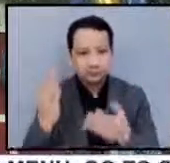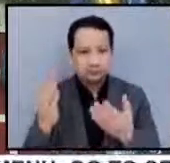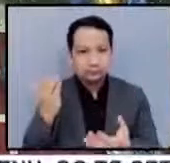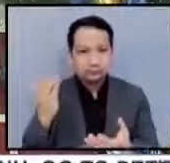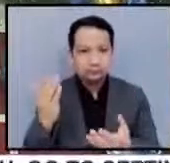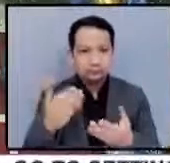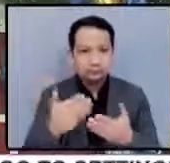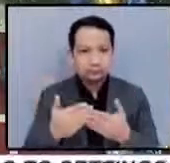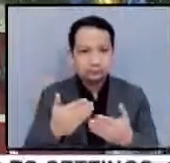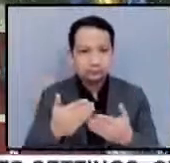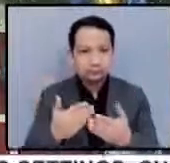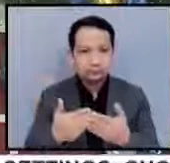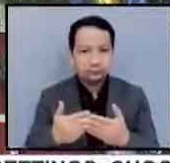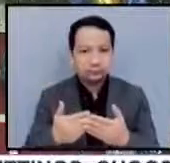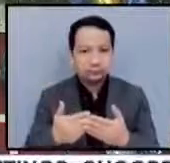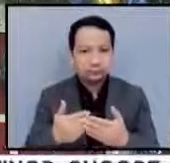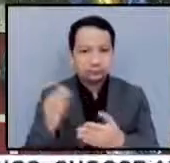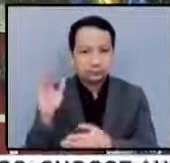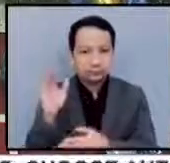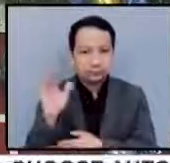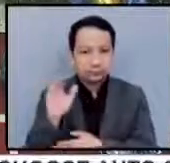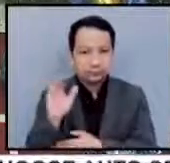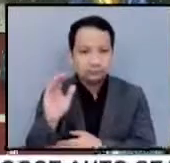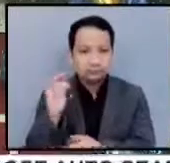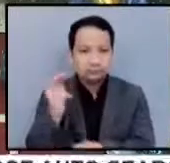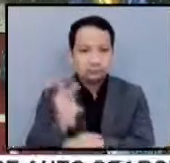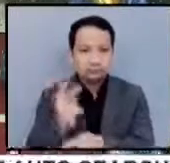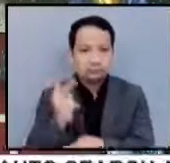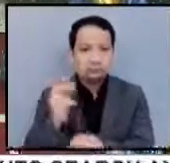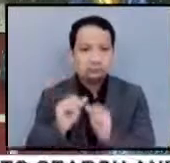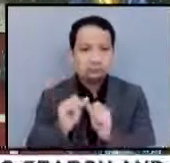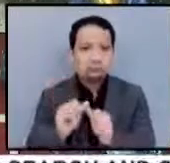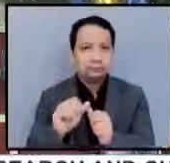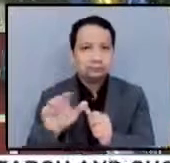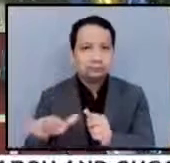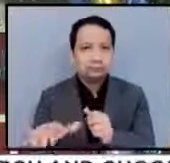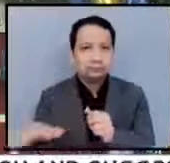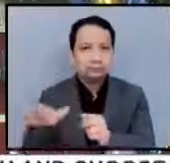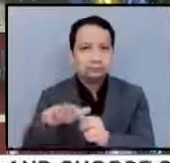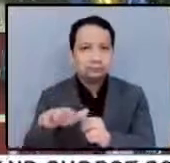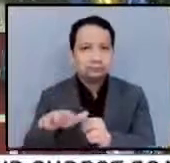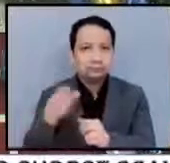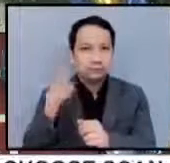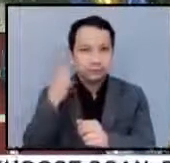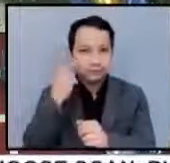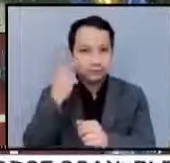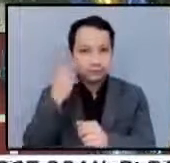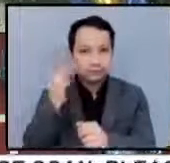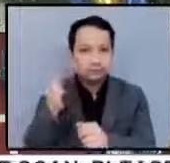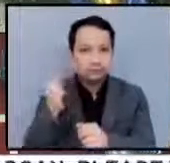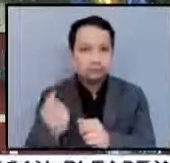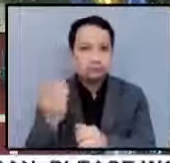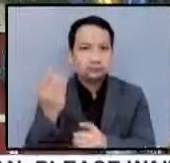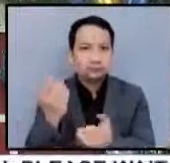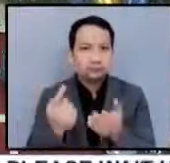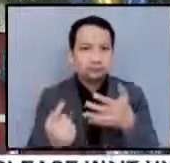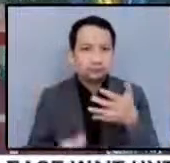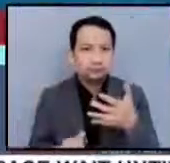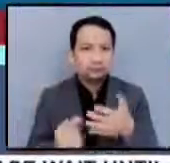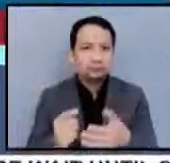ang Kapaskuhan, doble na ang presyo ng mga ito sa merkado. Si Karen Villanda sa detalye. Rise and shine, Karen.